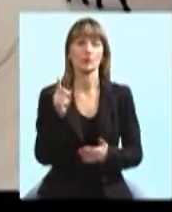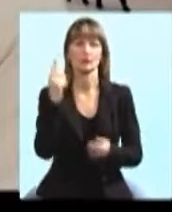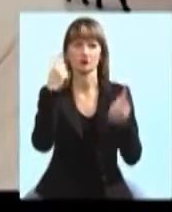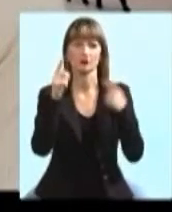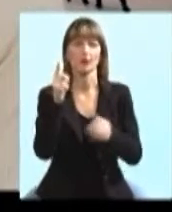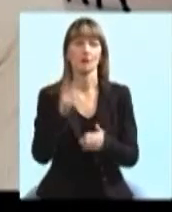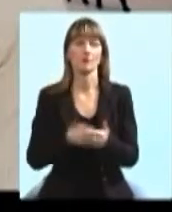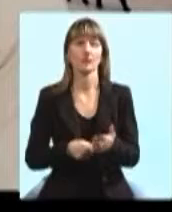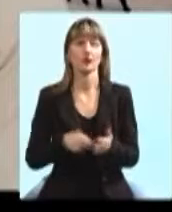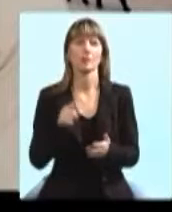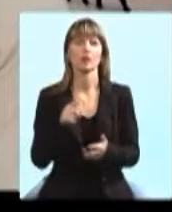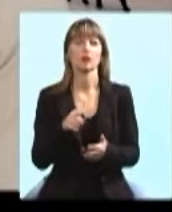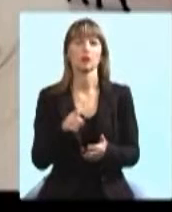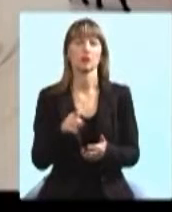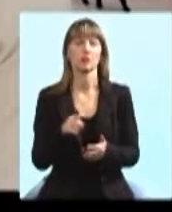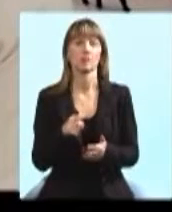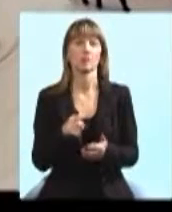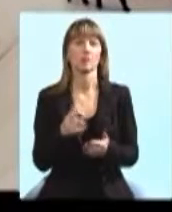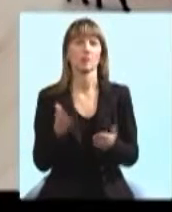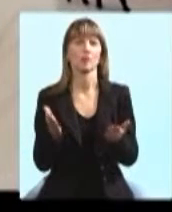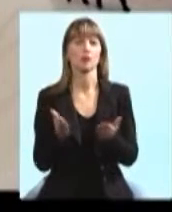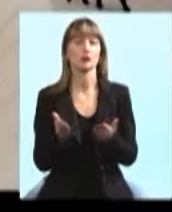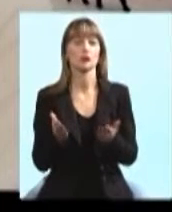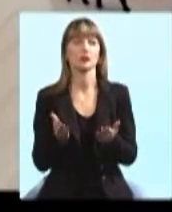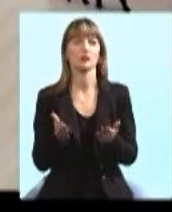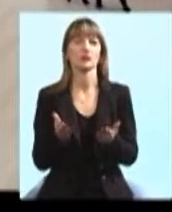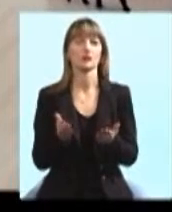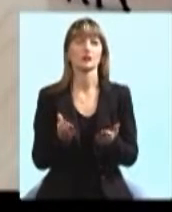Люди, которые верят в глупости,